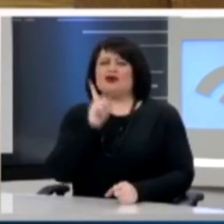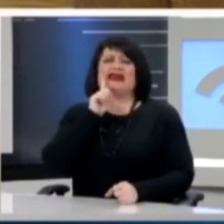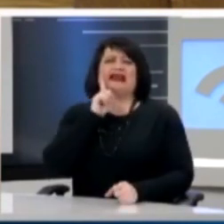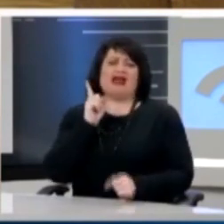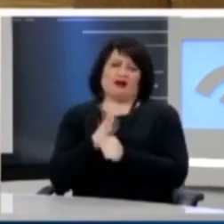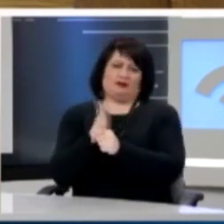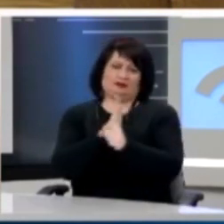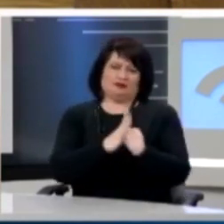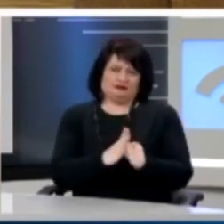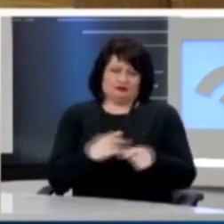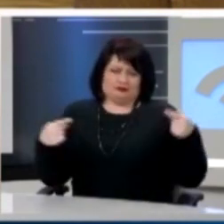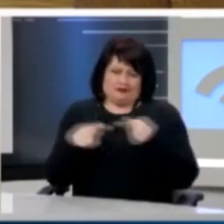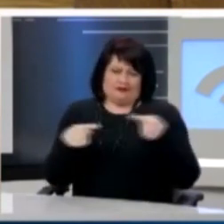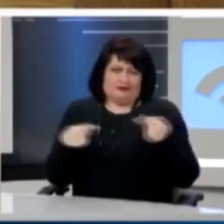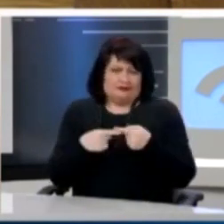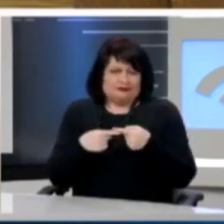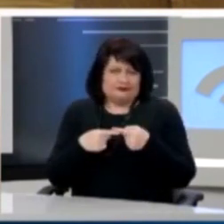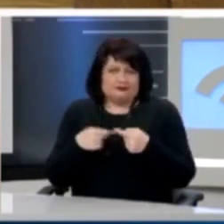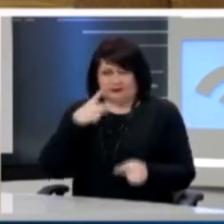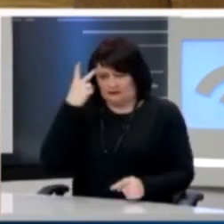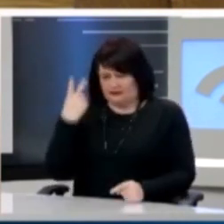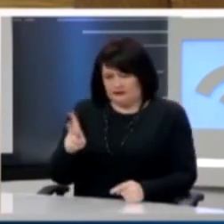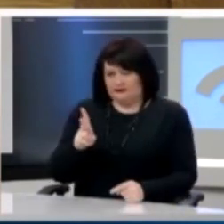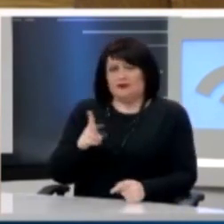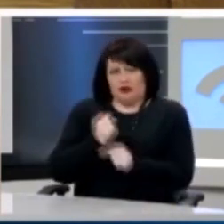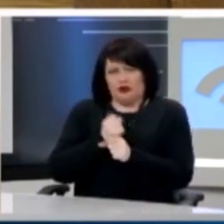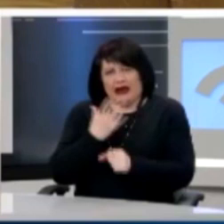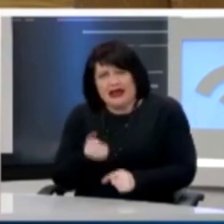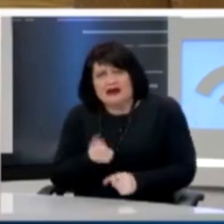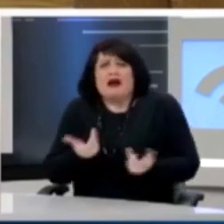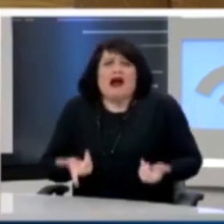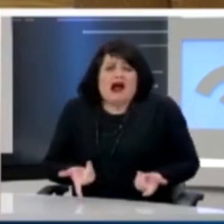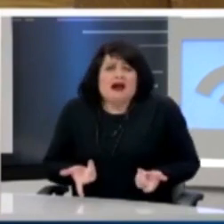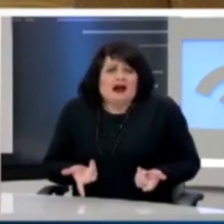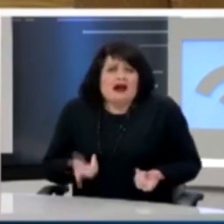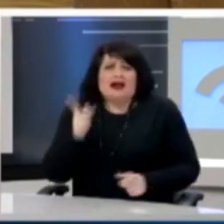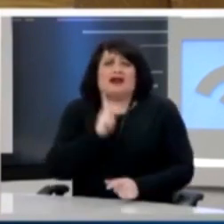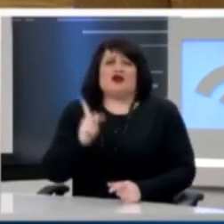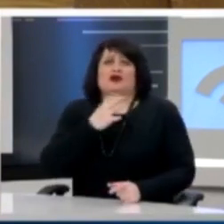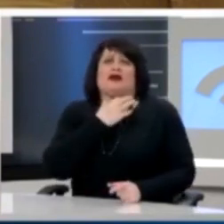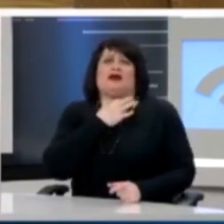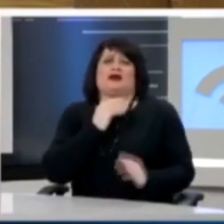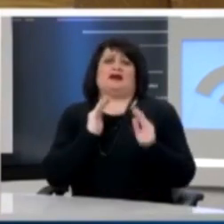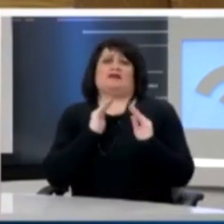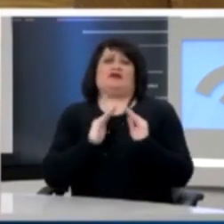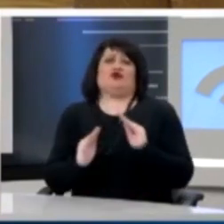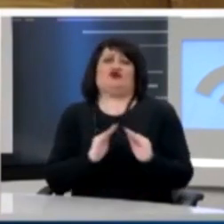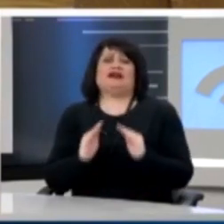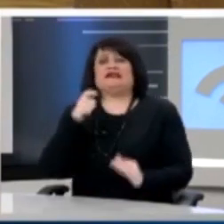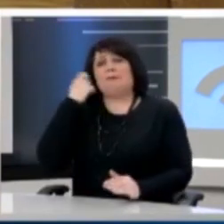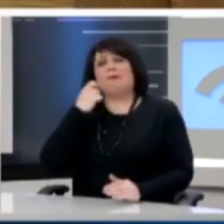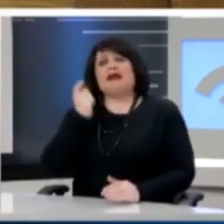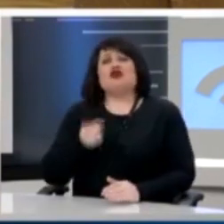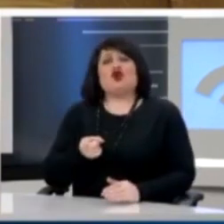γυναίκας, φέρνοντας σε αντιπαράθεση το δικαίωμά της στην εργασία με την κοινωνική ανάγκη προστασίας